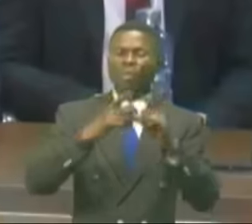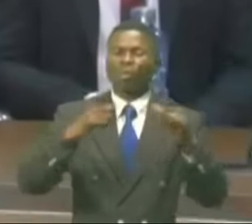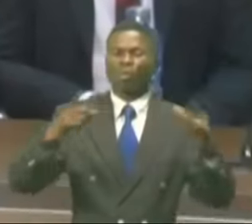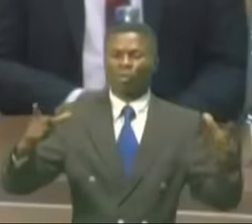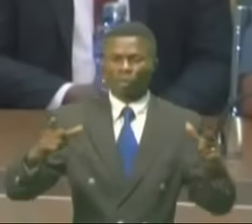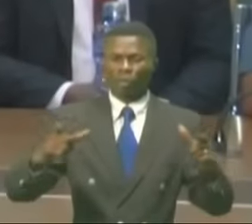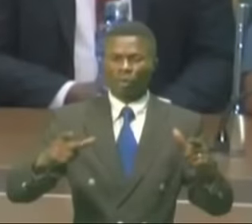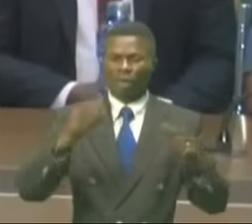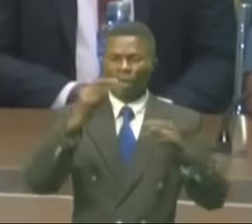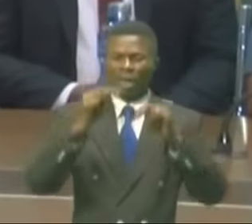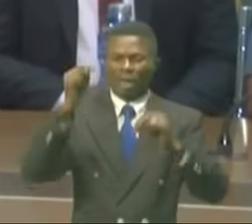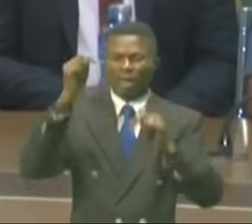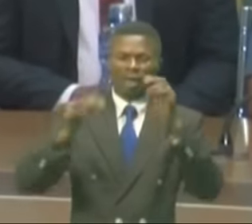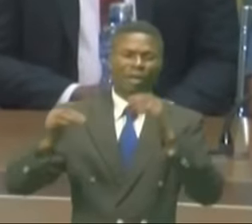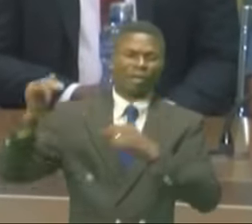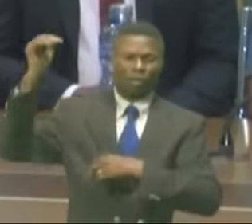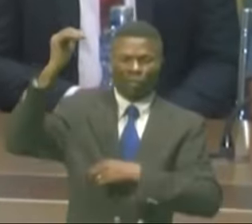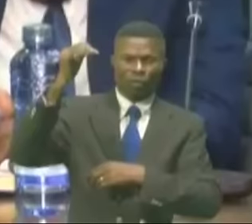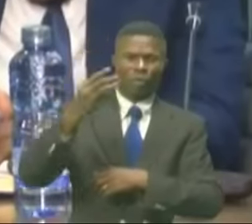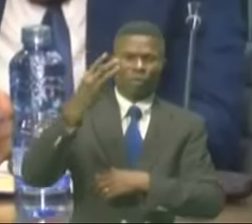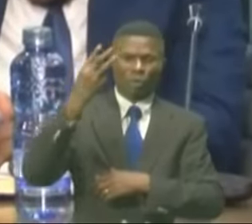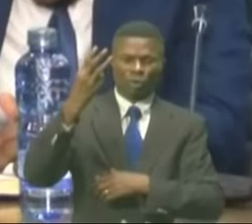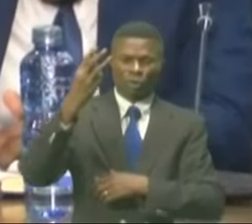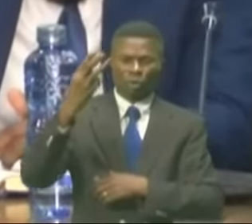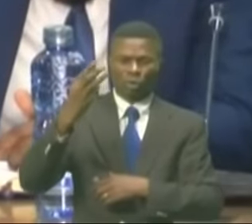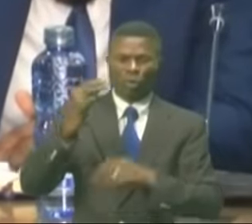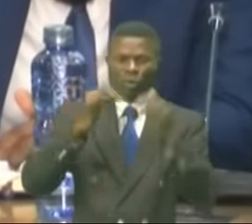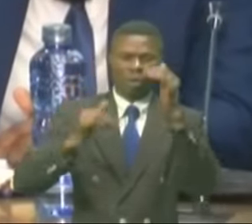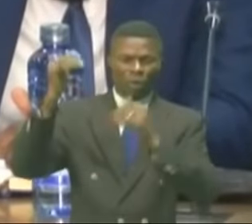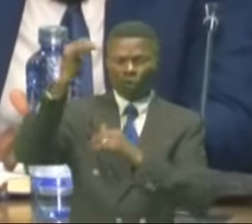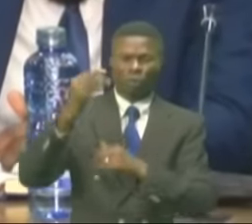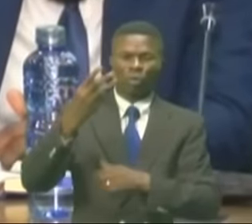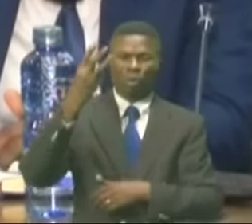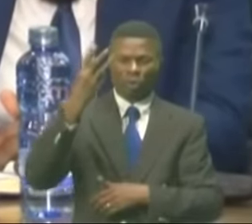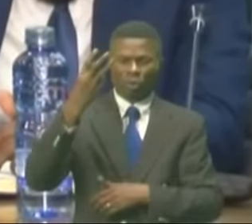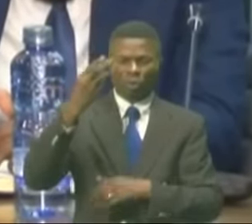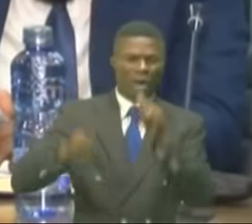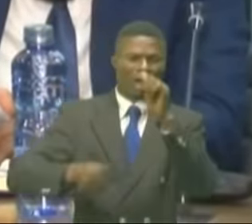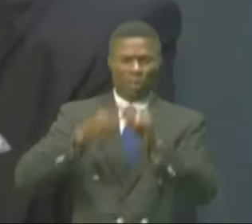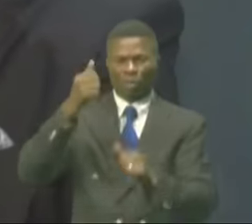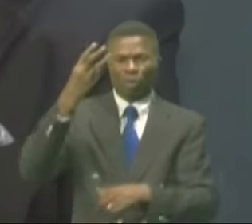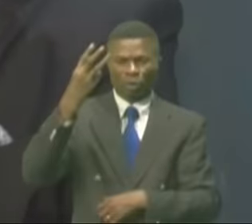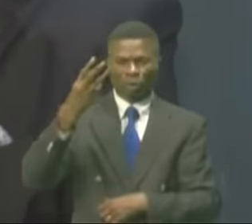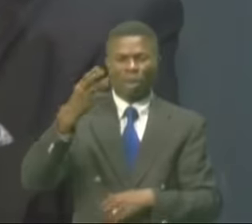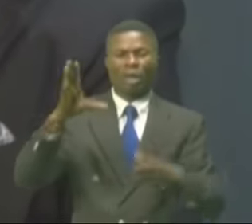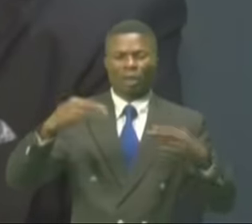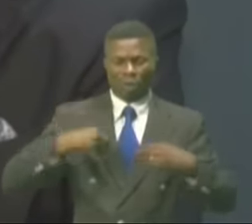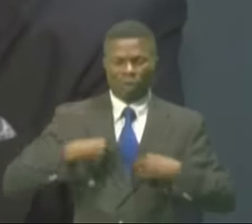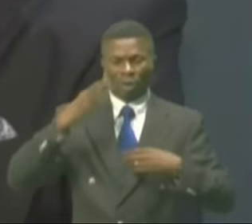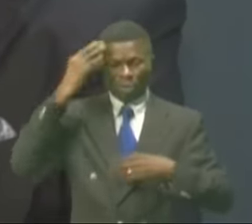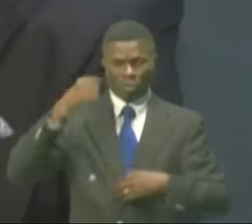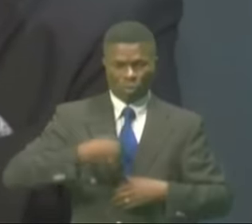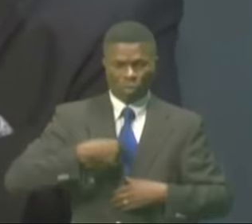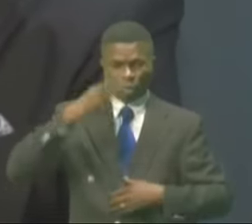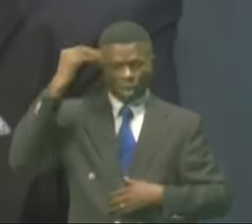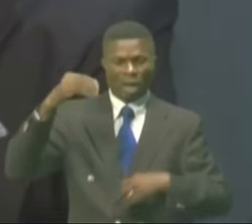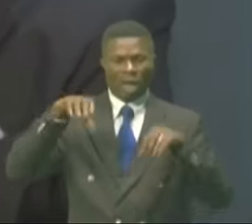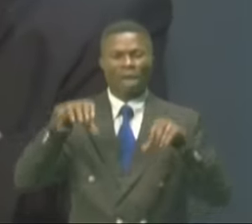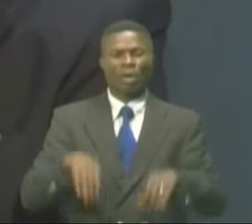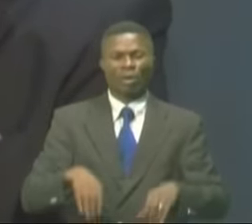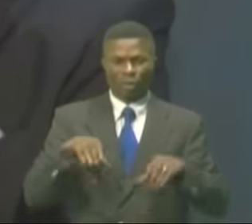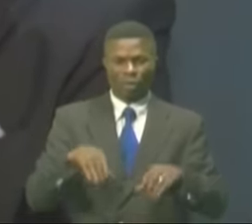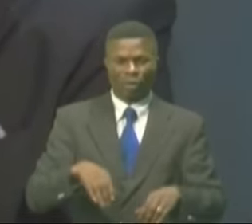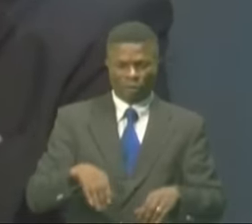niveau supérieur 3 ou supérieur à 3. Et je crois et j'espère que le Congo